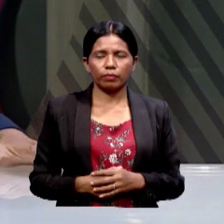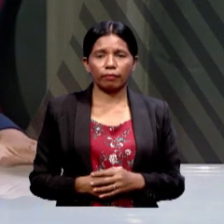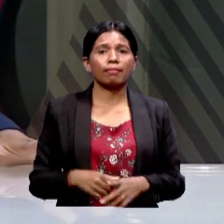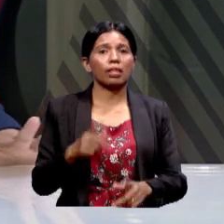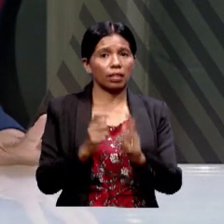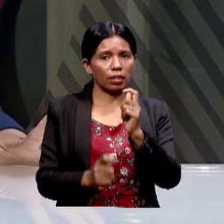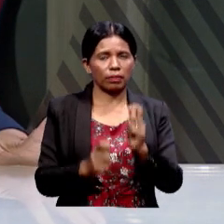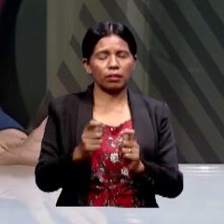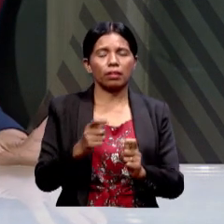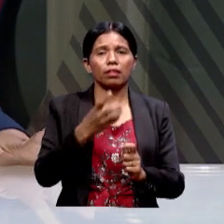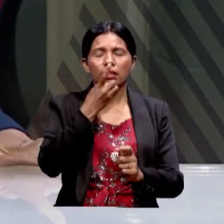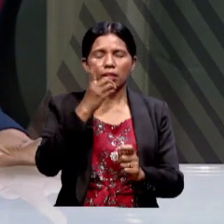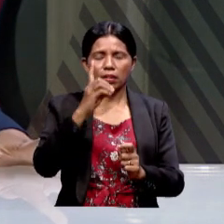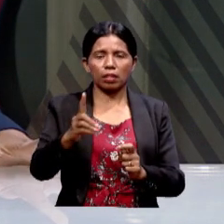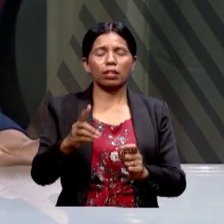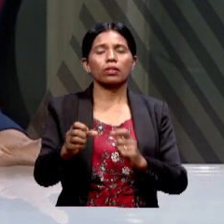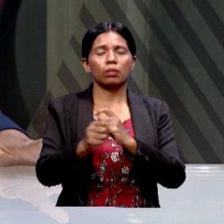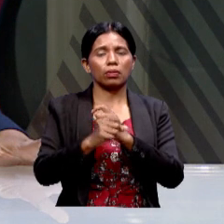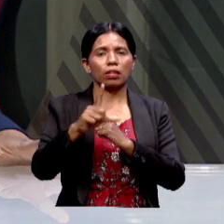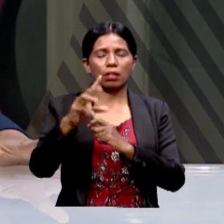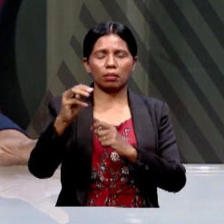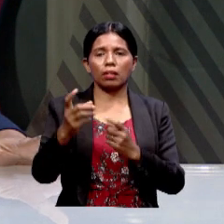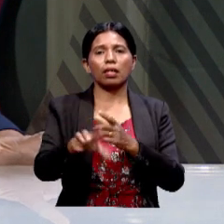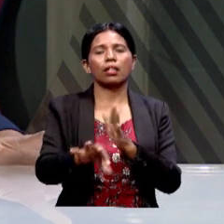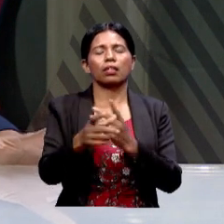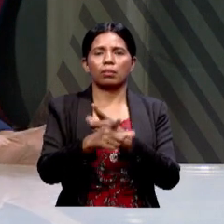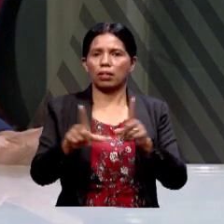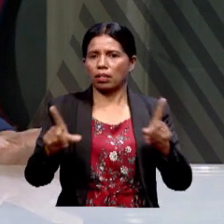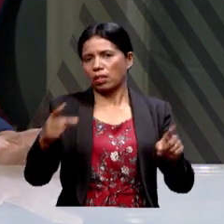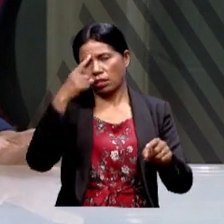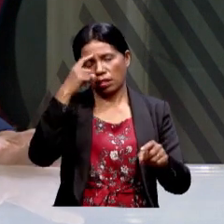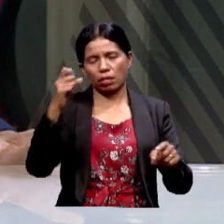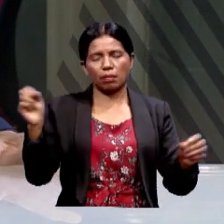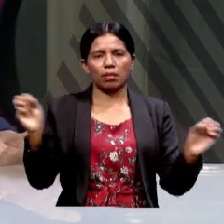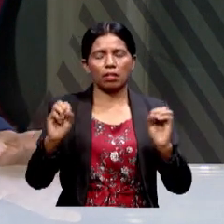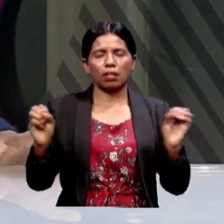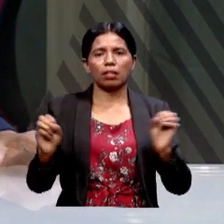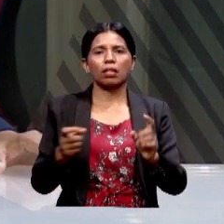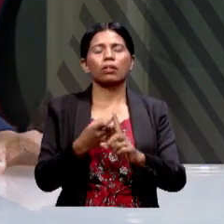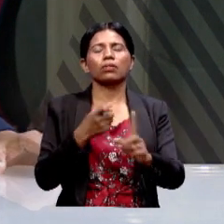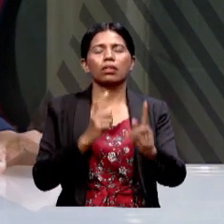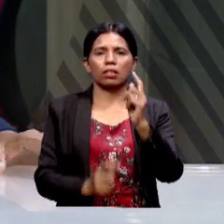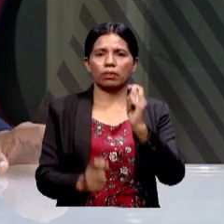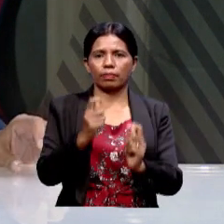Tribunal declara suspeito LMI retang liberdade tambalaya mandado husi tribunal.